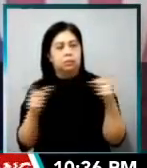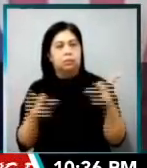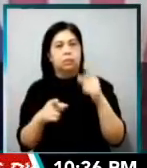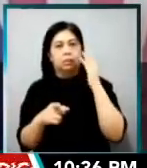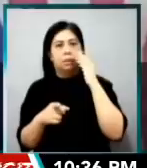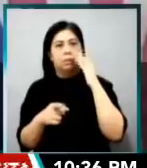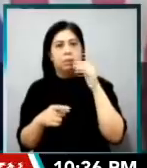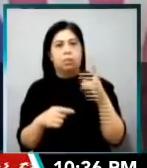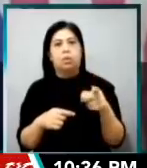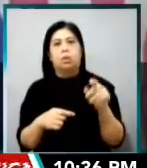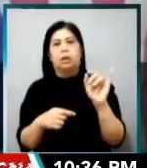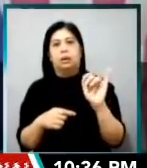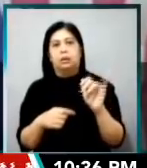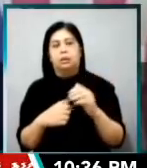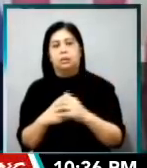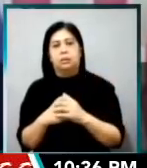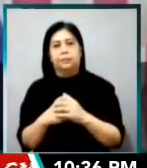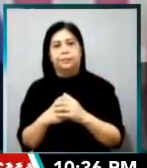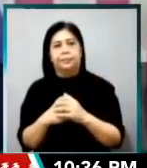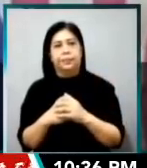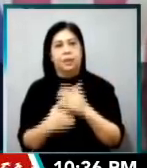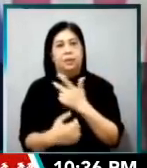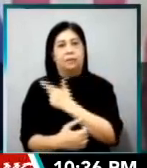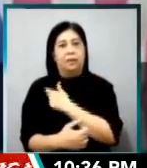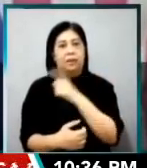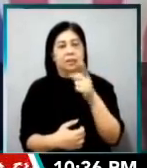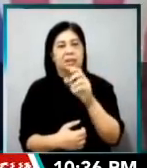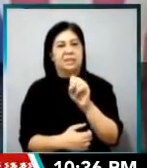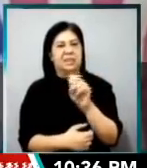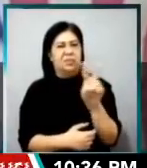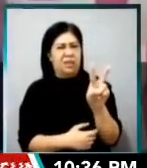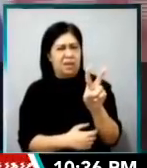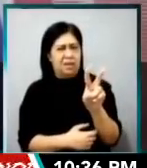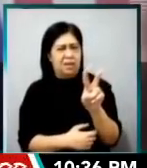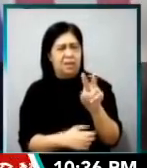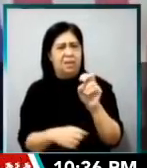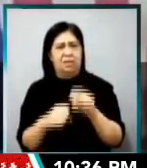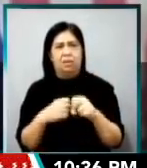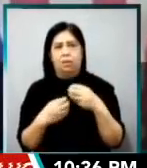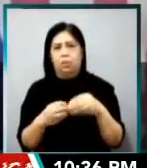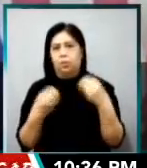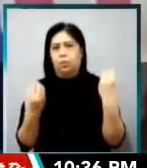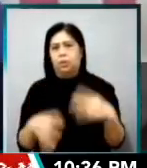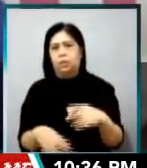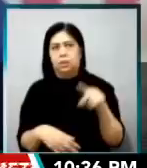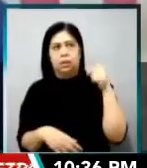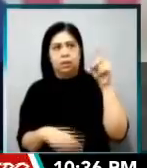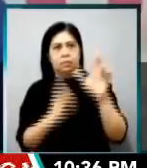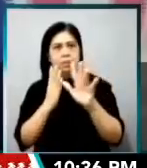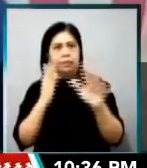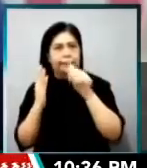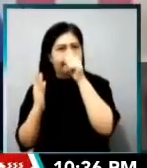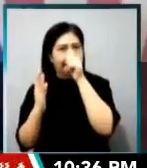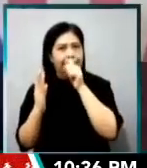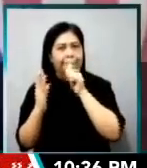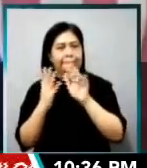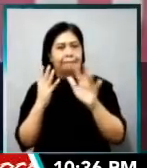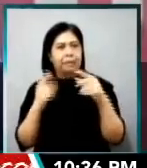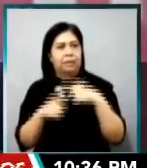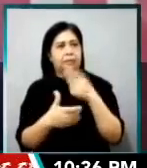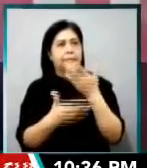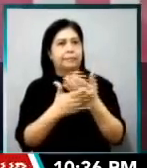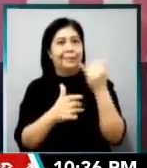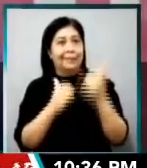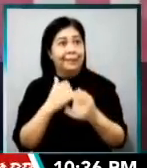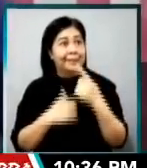palang vaccine doon ni Sinovac. So di ba umabot ako ng ang haba-habang pila tapos pagdating ko sa dulo na ako na